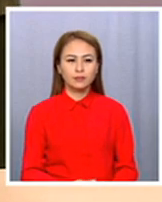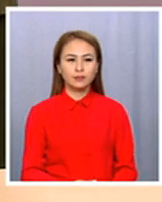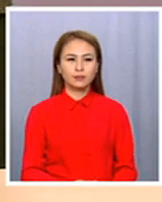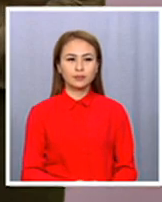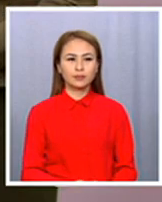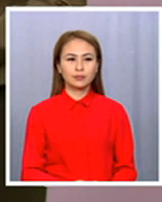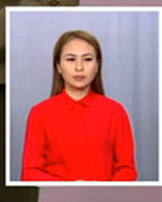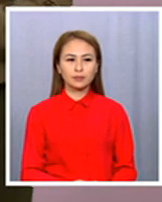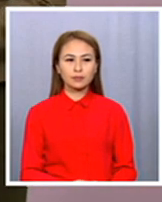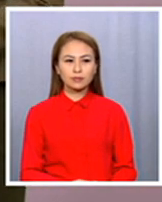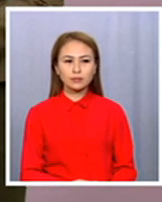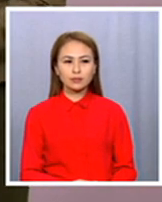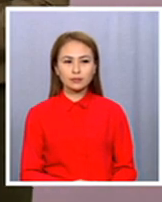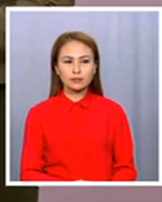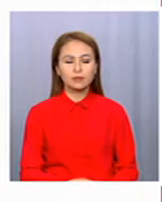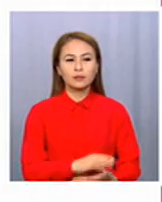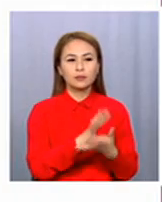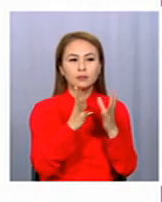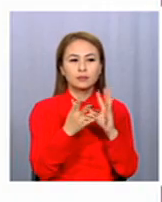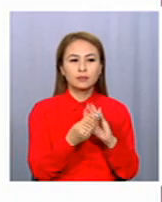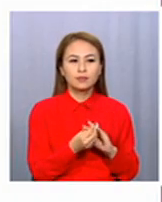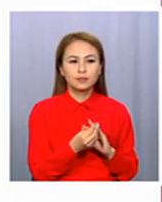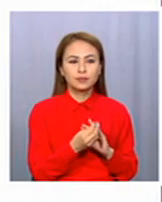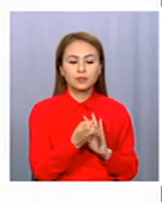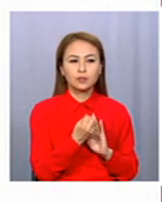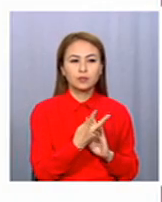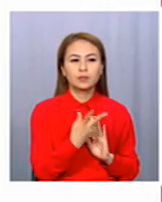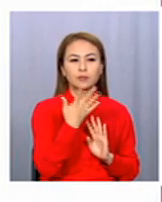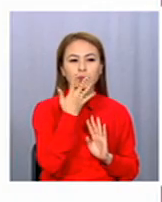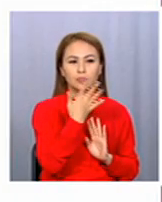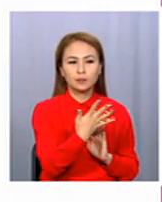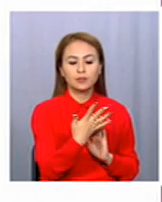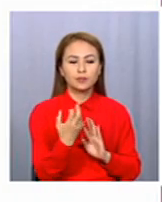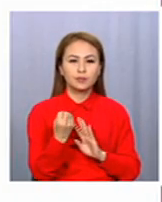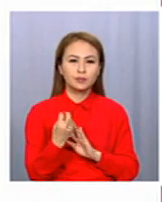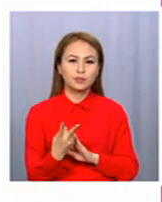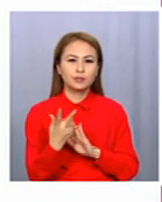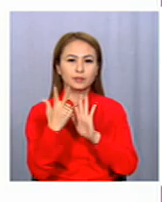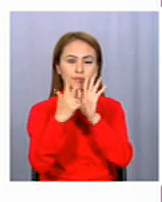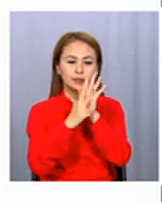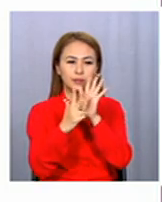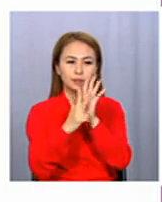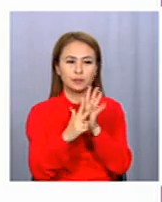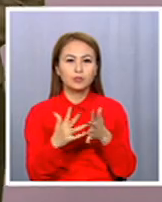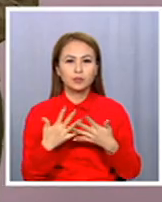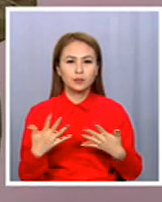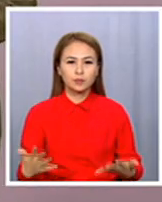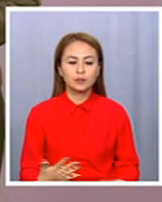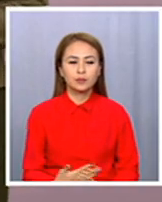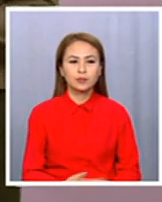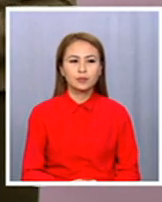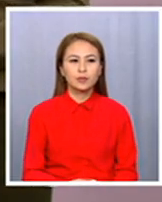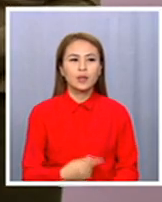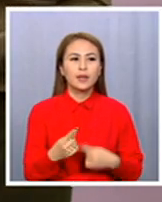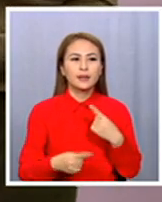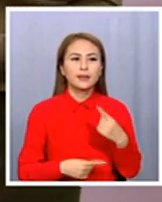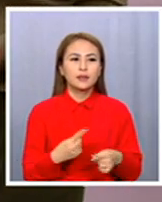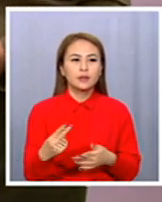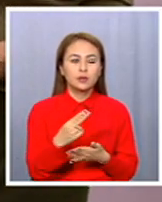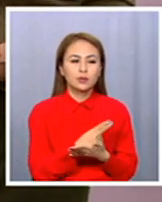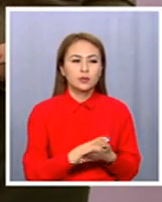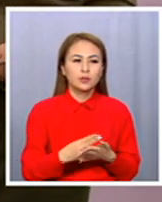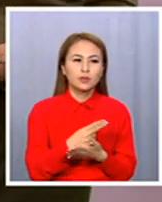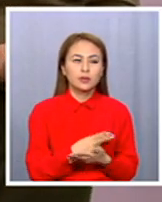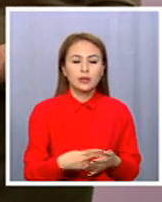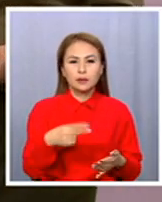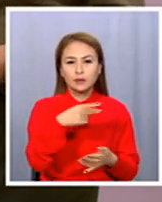артық болады. Яғни 12-ден 5, 12-ден 8-ден кем. Келесі сурет.